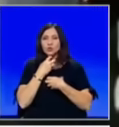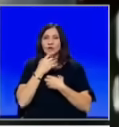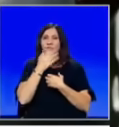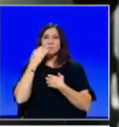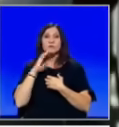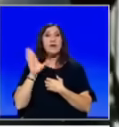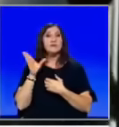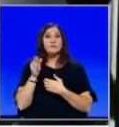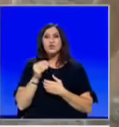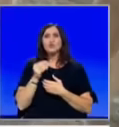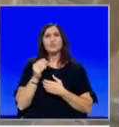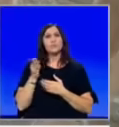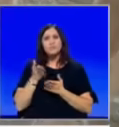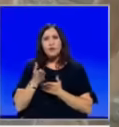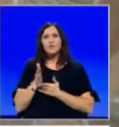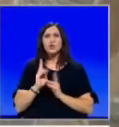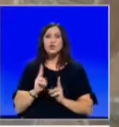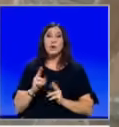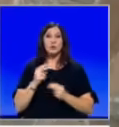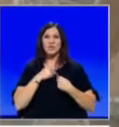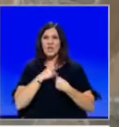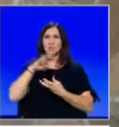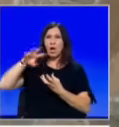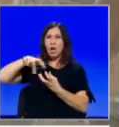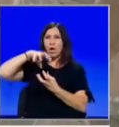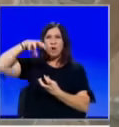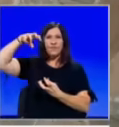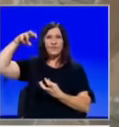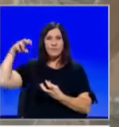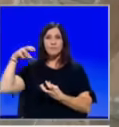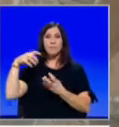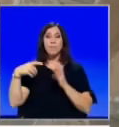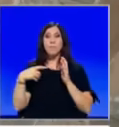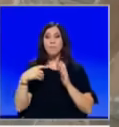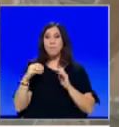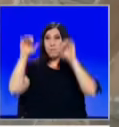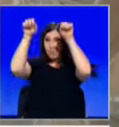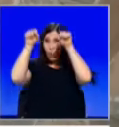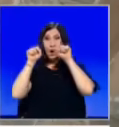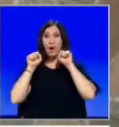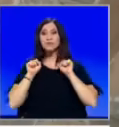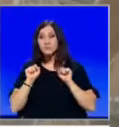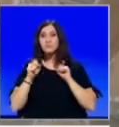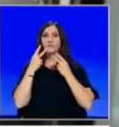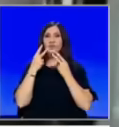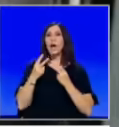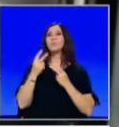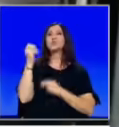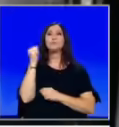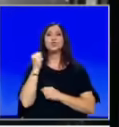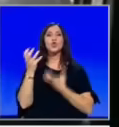Всичко се движеше нормално, но усетихме дим. Показахме се през прозореца, видяхме, че машината